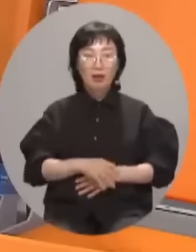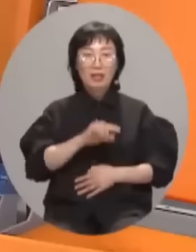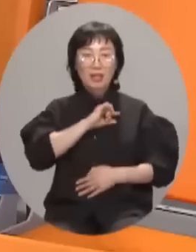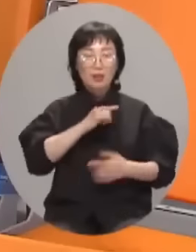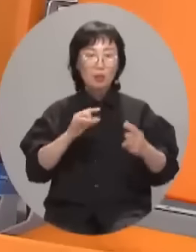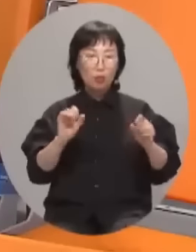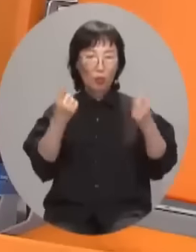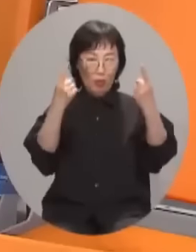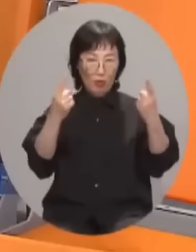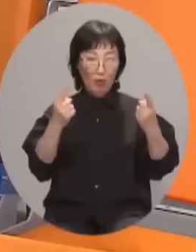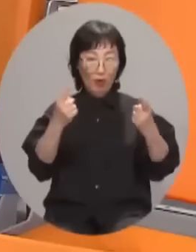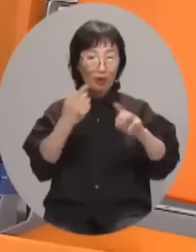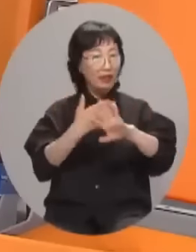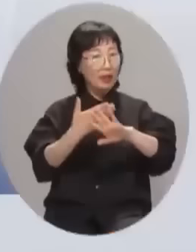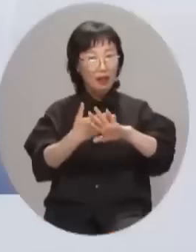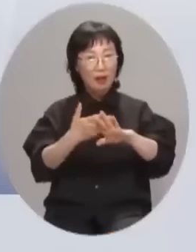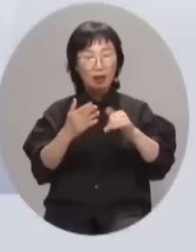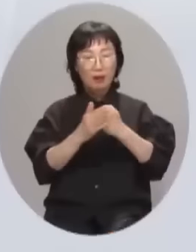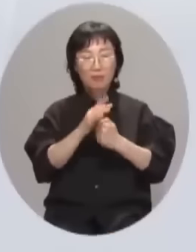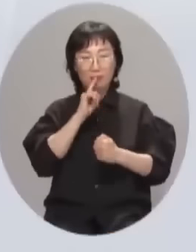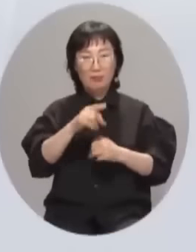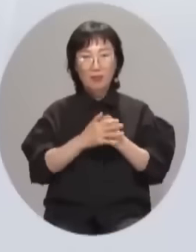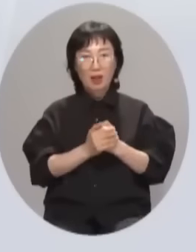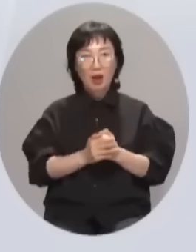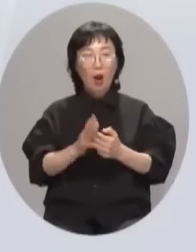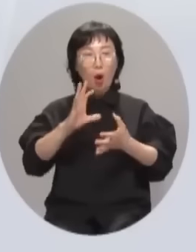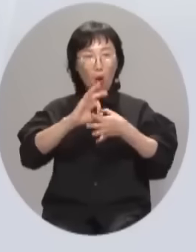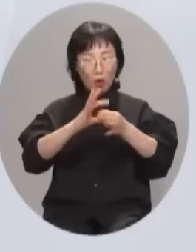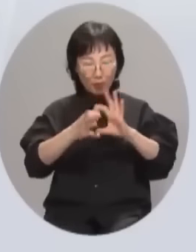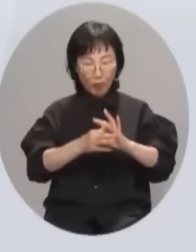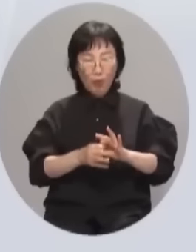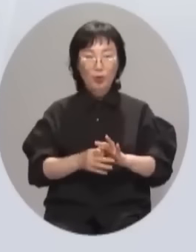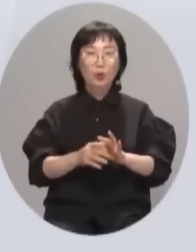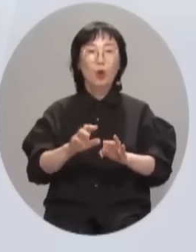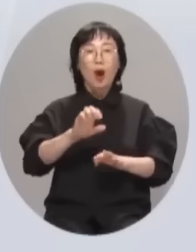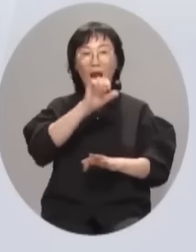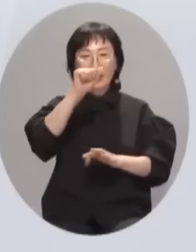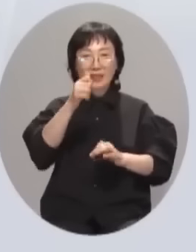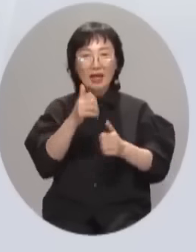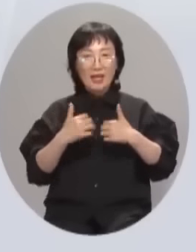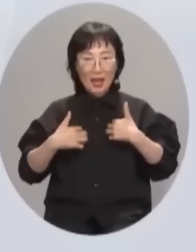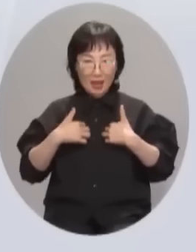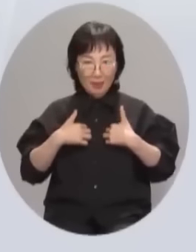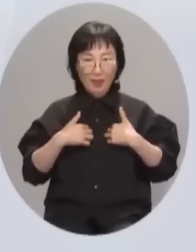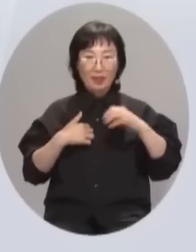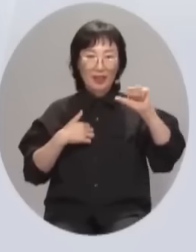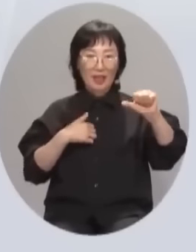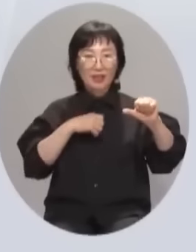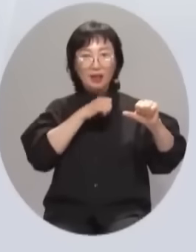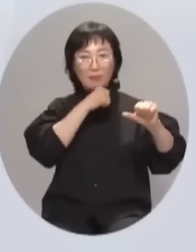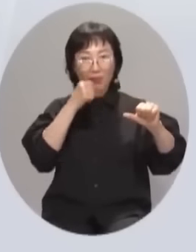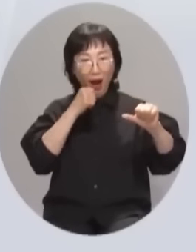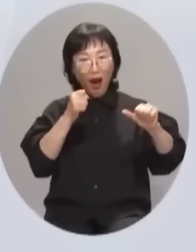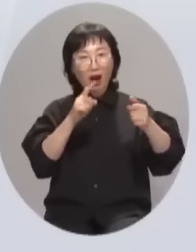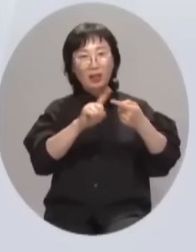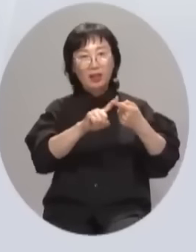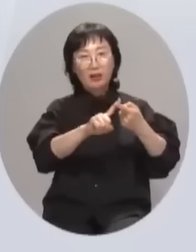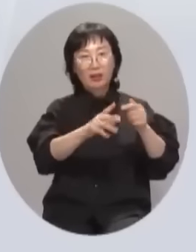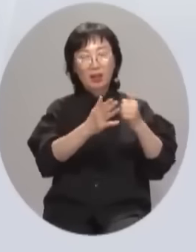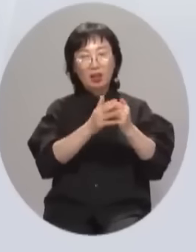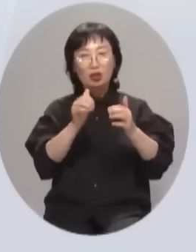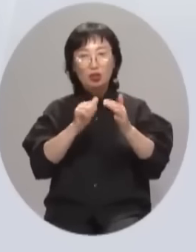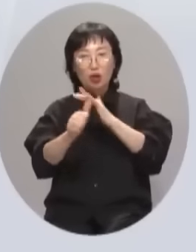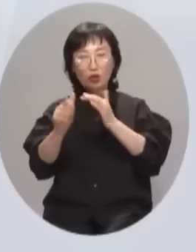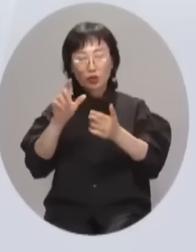2인데 78년생 아 아니요 몰라요 올림픽과 아시안 게임 등에서 다섯 개의 메달을 따낸 하전 감독과 선수시절